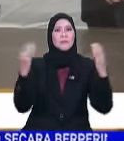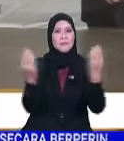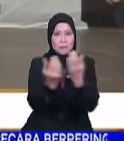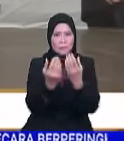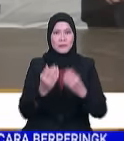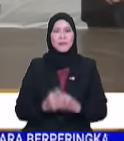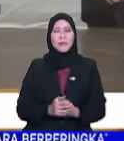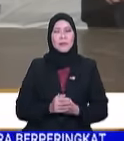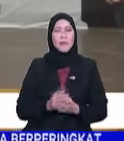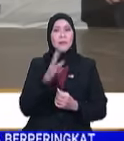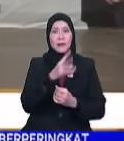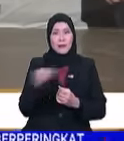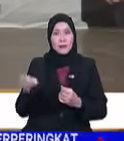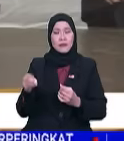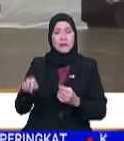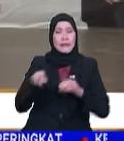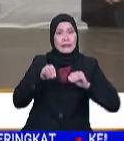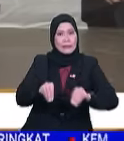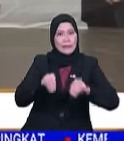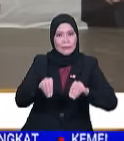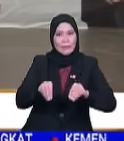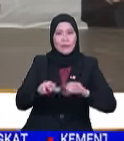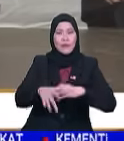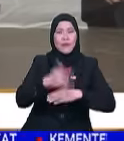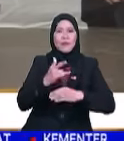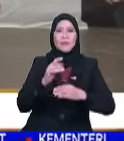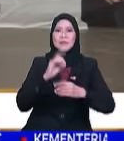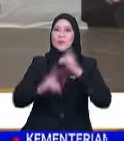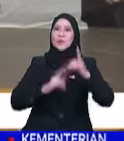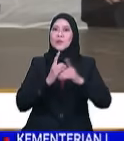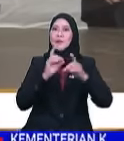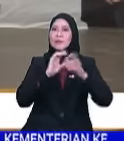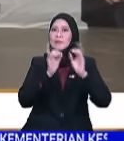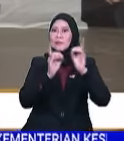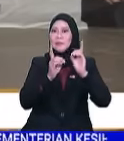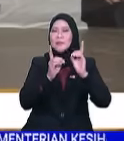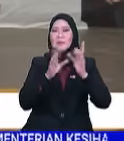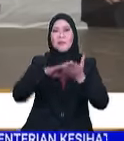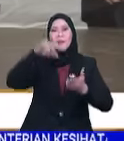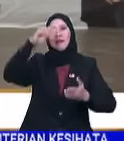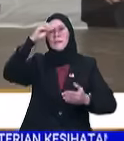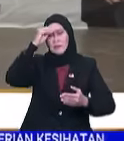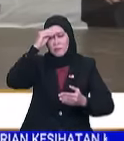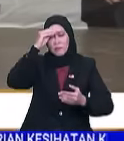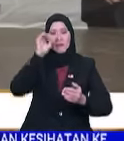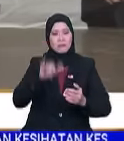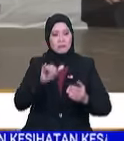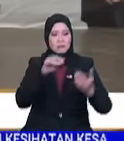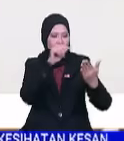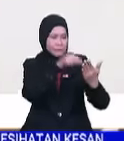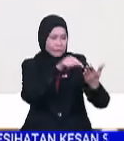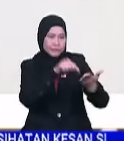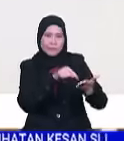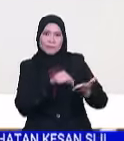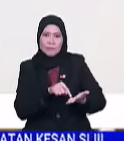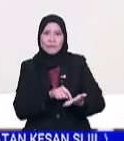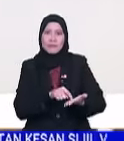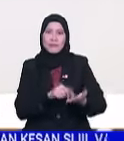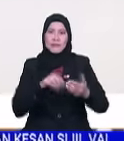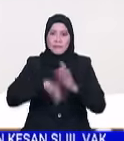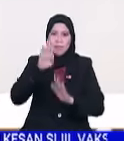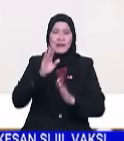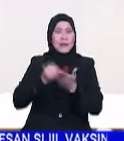kedua ialah mereka didedahkan awal daripada dunia digital, misalnya pembelajaran coding. Ini yang ekstra dia. Jelas